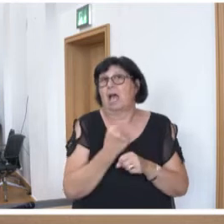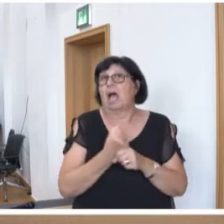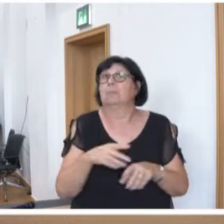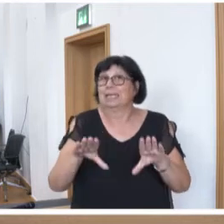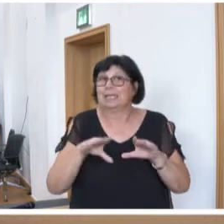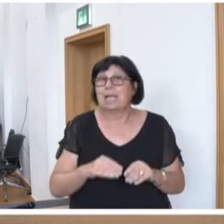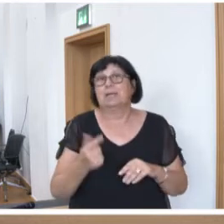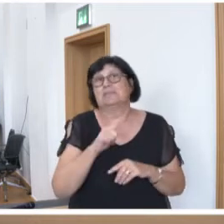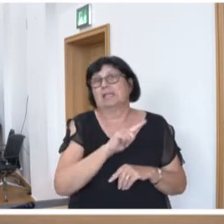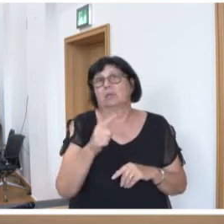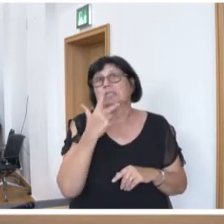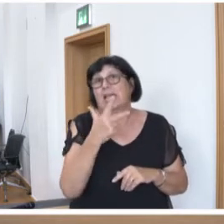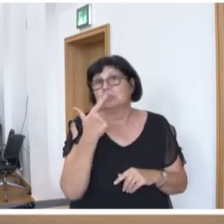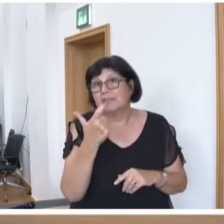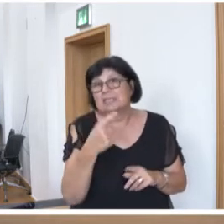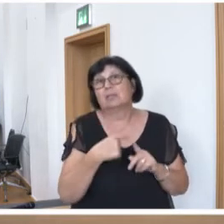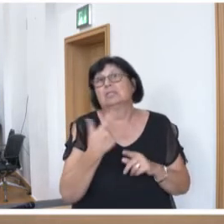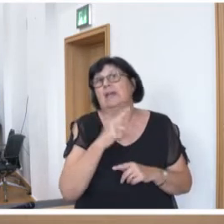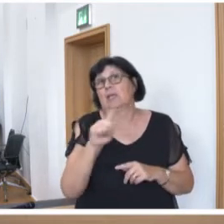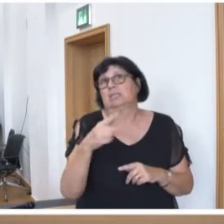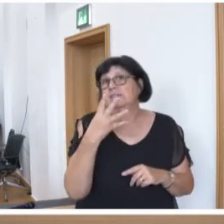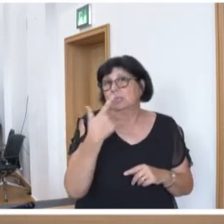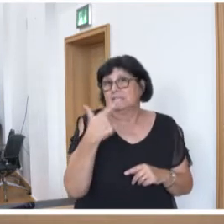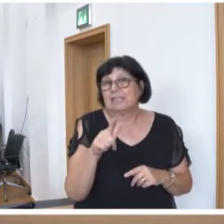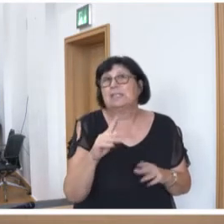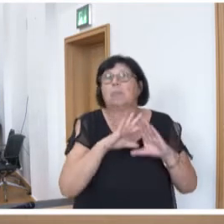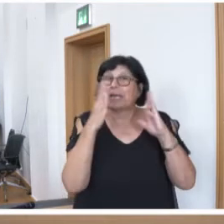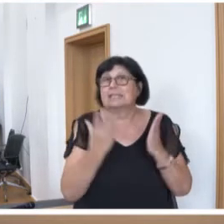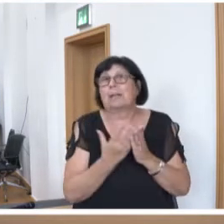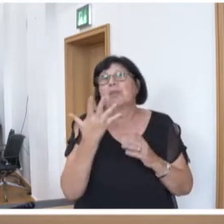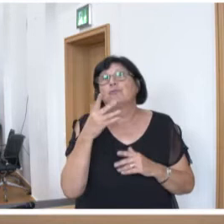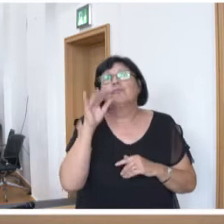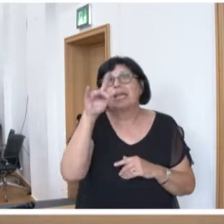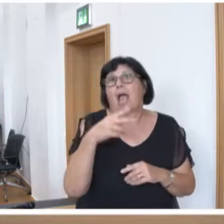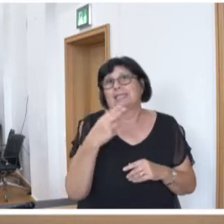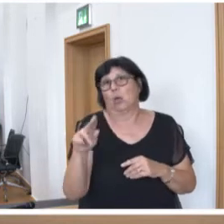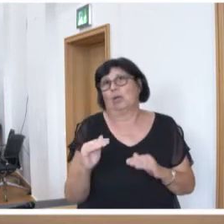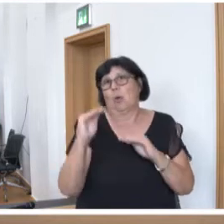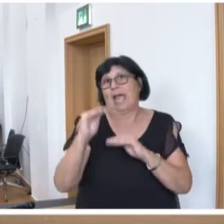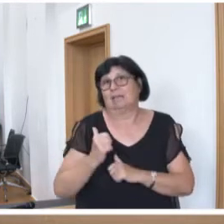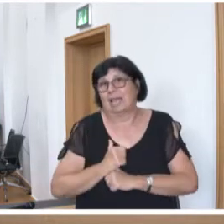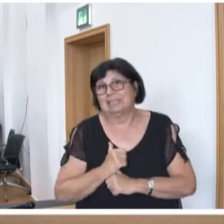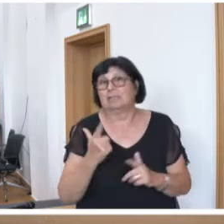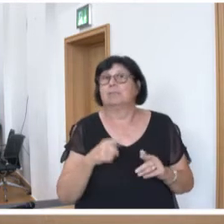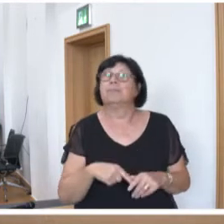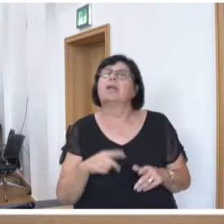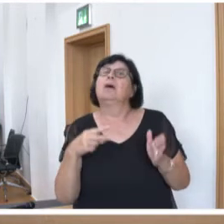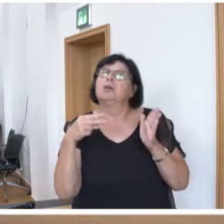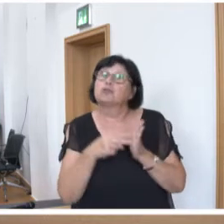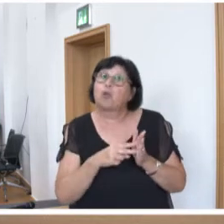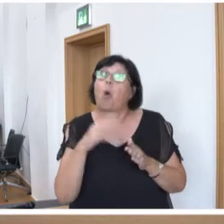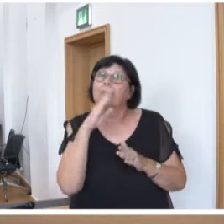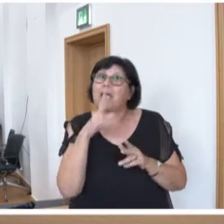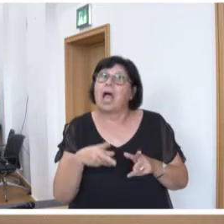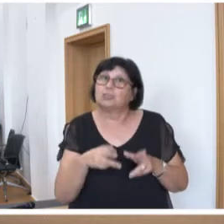Jahren 23 und 24 um insgesamt 5 Milliarden Euro entlastet. Strom- und Gassparen werden verhindert.